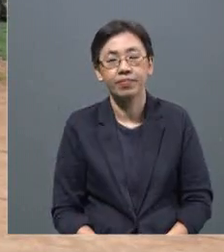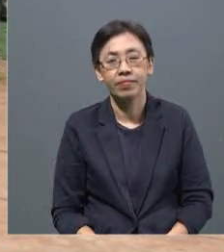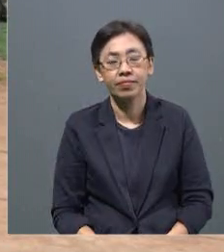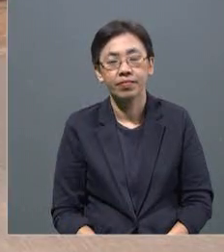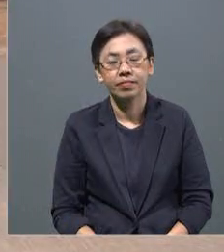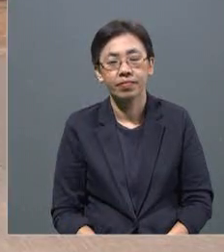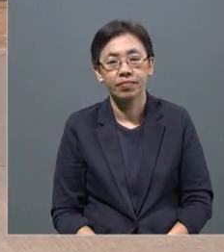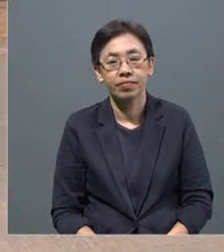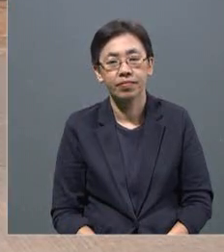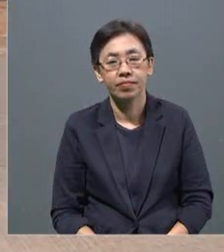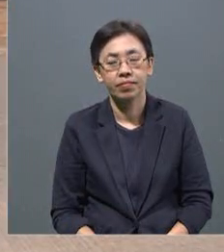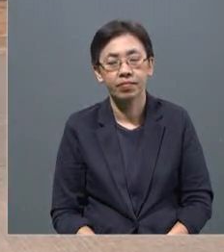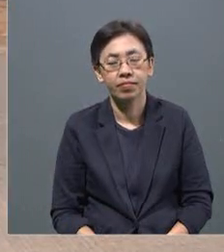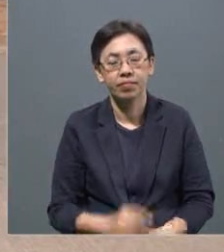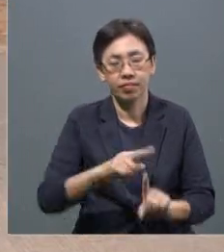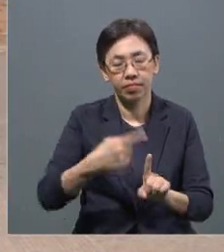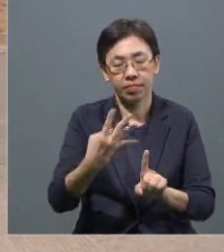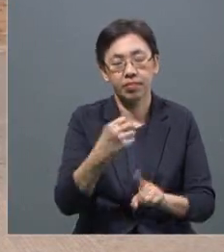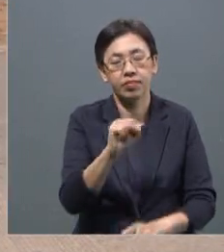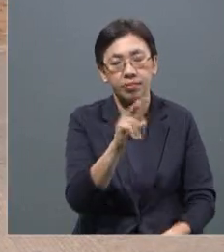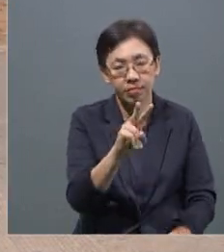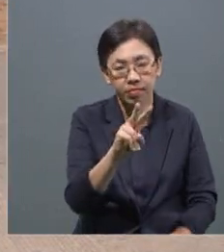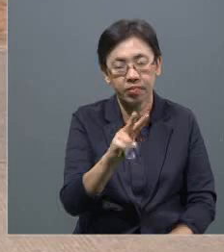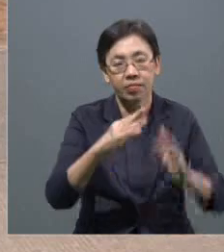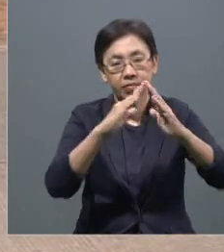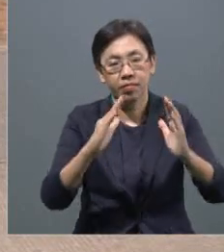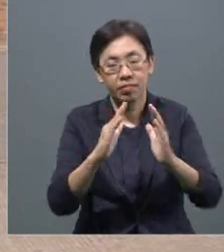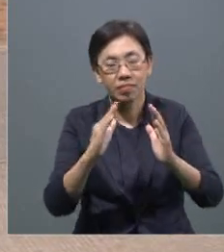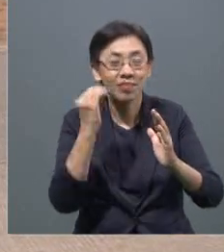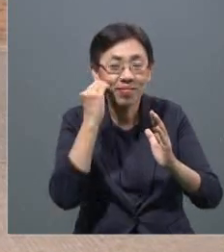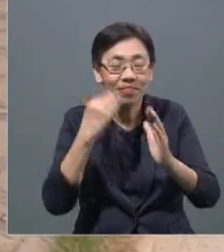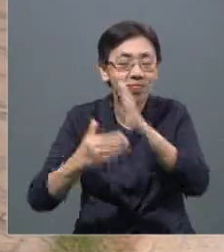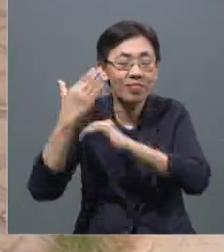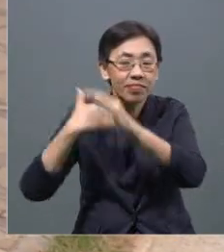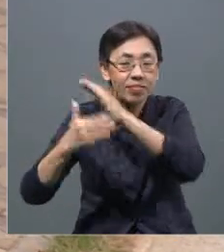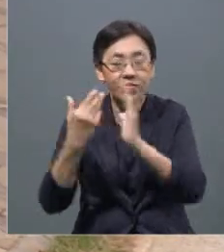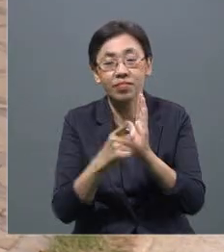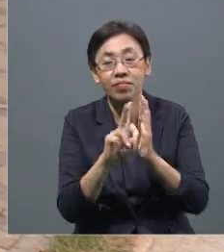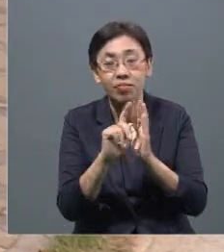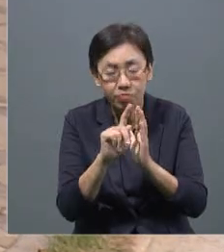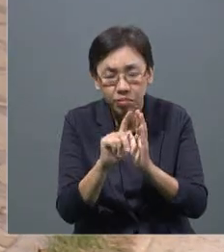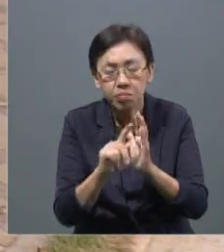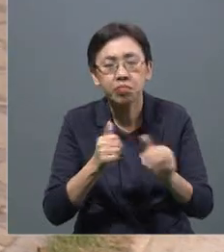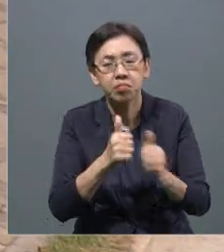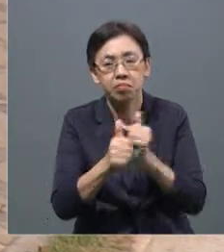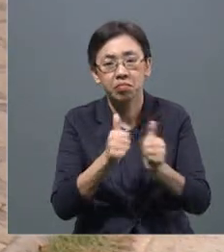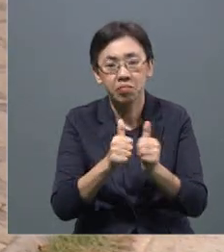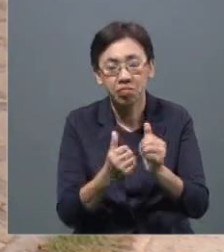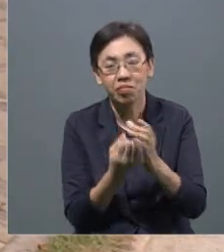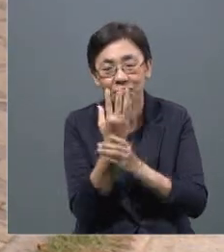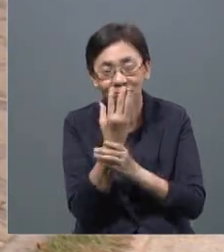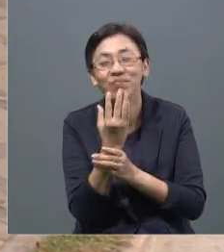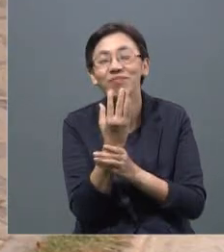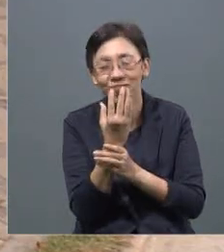ส่วนกำหนดการวันที่12เมษายนนะครับที่เฮือนโบราณอีสานวิถีไทยบ้านขอนแก่นก็จะมีการประกวดต้นดอกไม้ของ